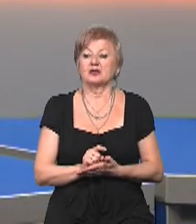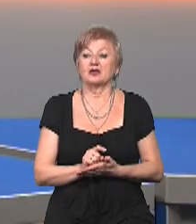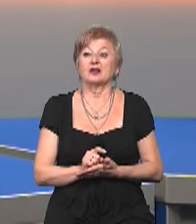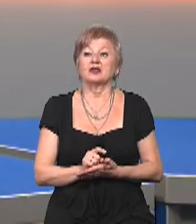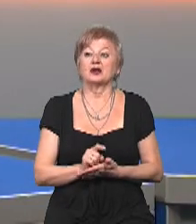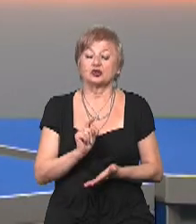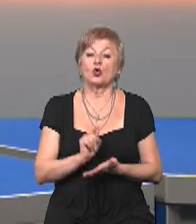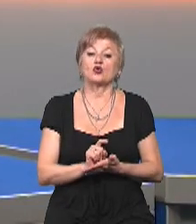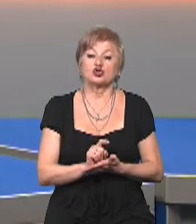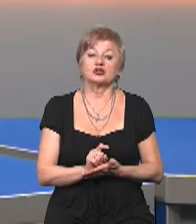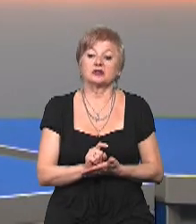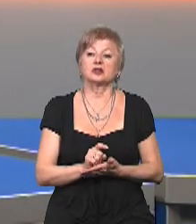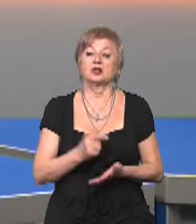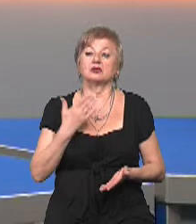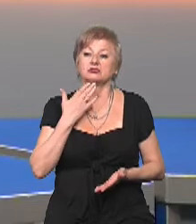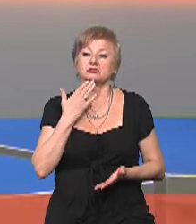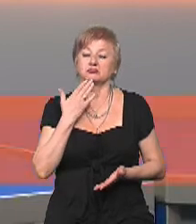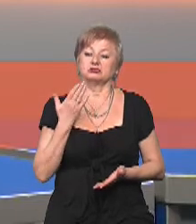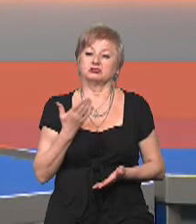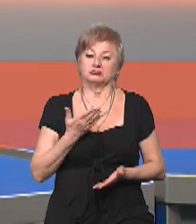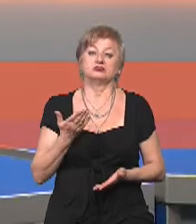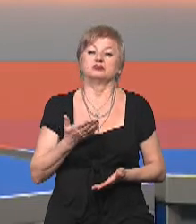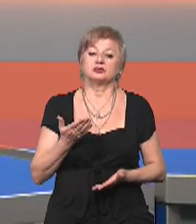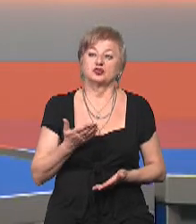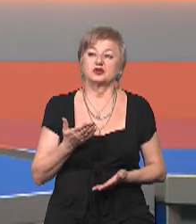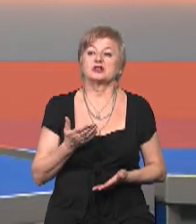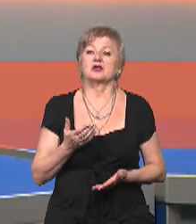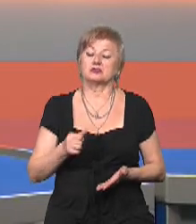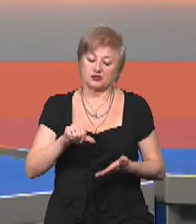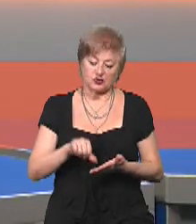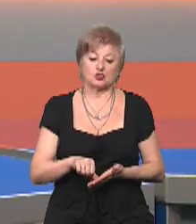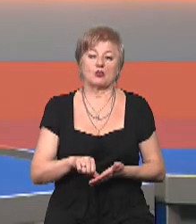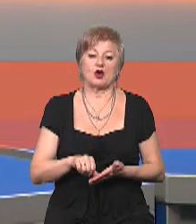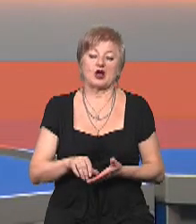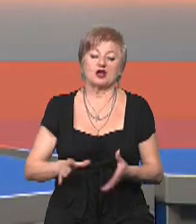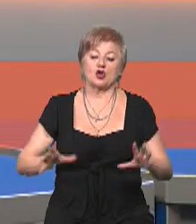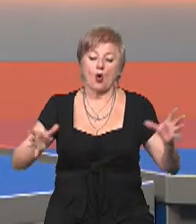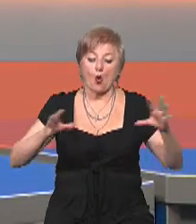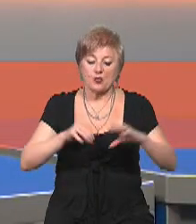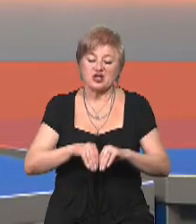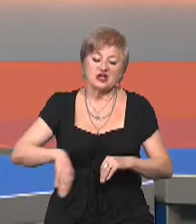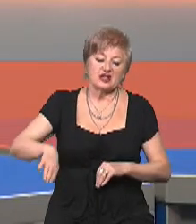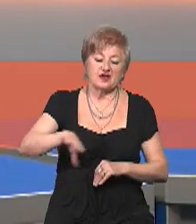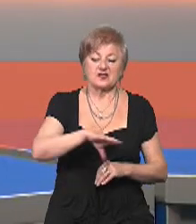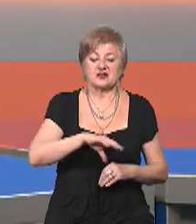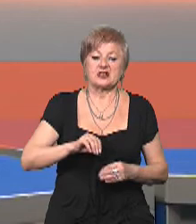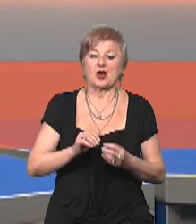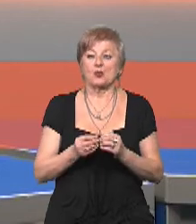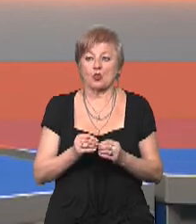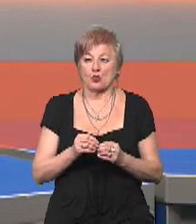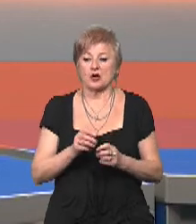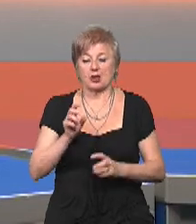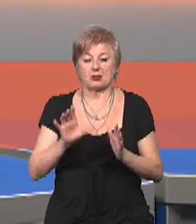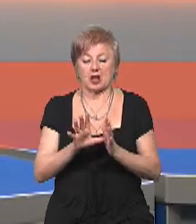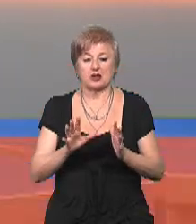должны выступать как в объединении всех общих проблем, всех энергоемких